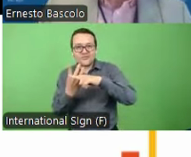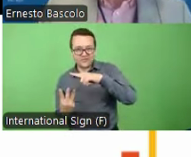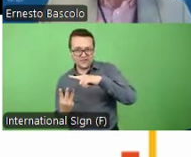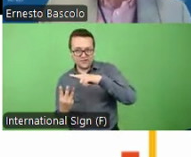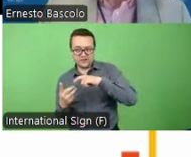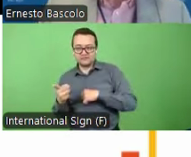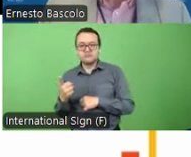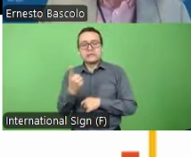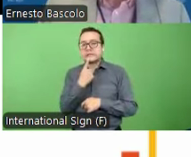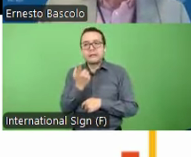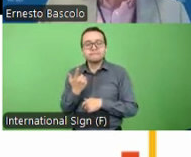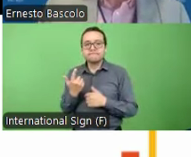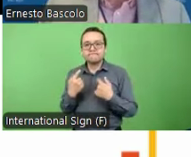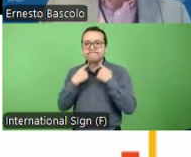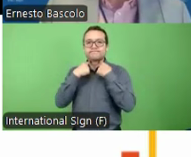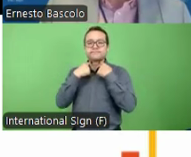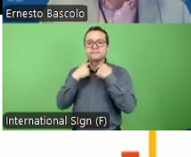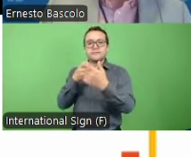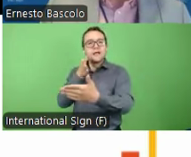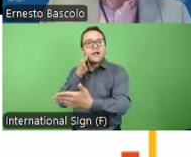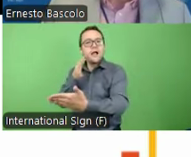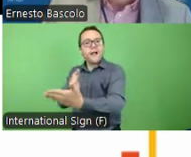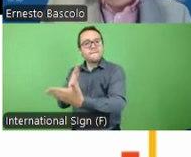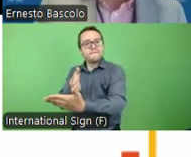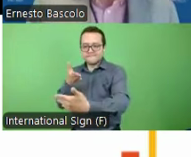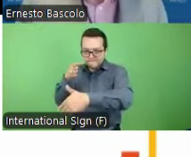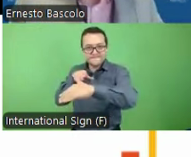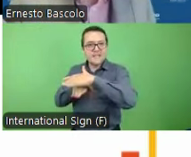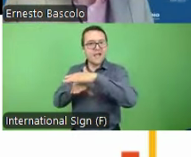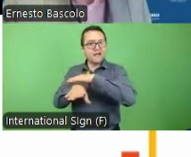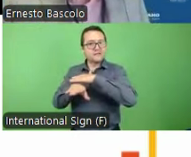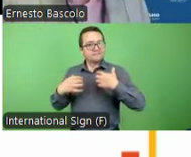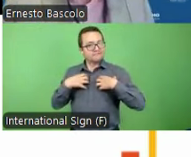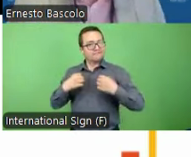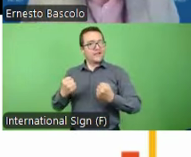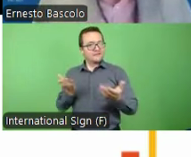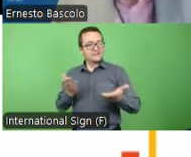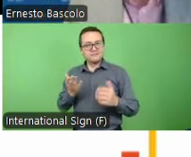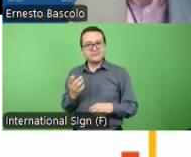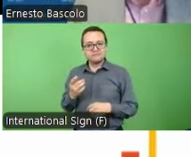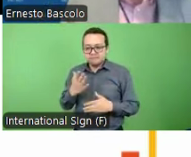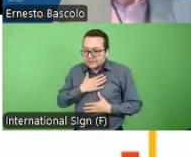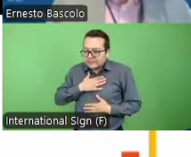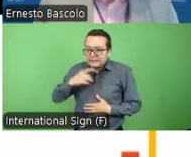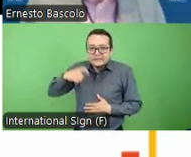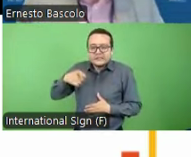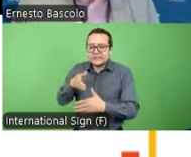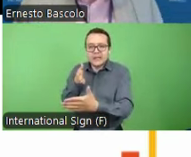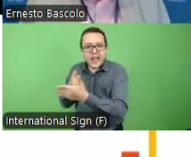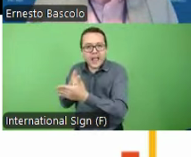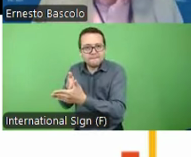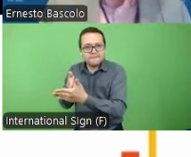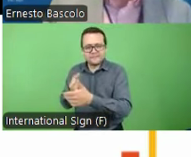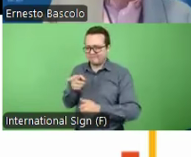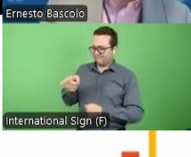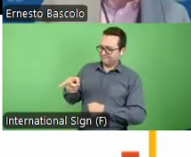moins, Barreras a acceder a los connaît deux servicios de salud barrières pour cuando pouvoir no accéder aux services de cuando los santé necesita. quand Cuando me elle en a refiero a besoin. barreras